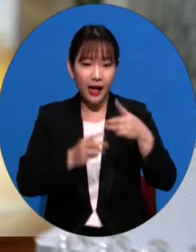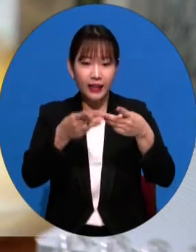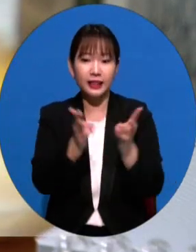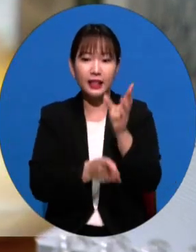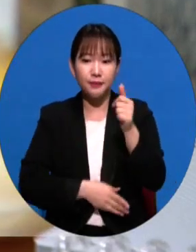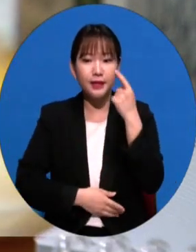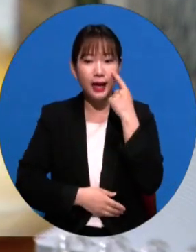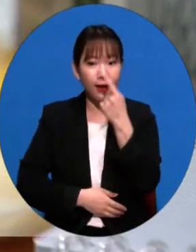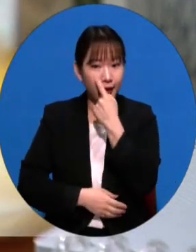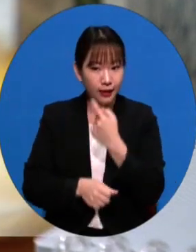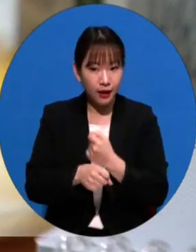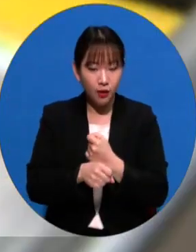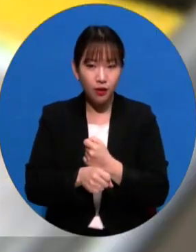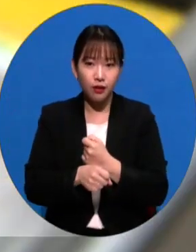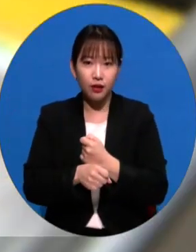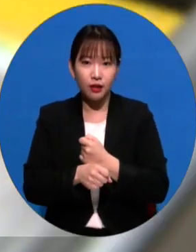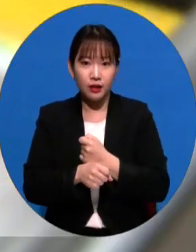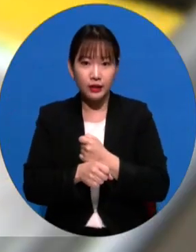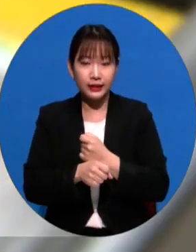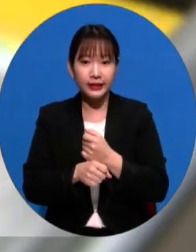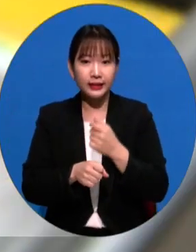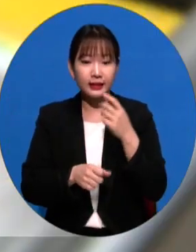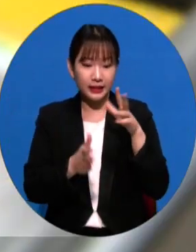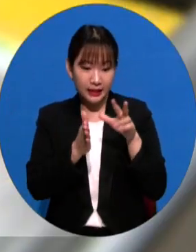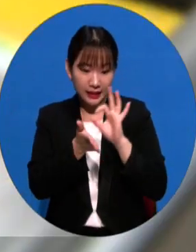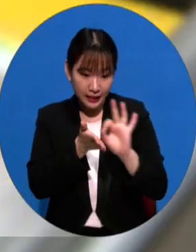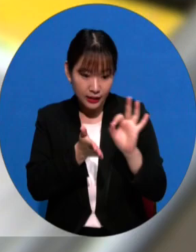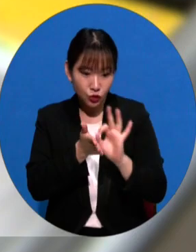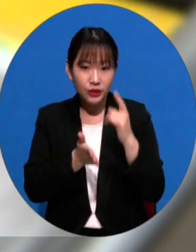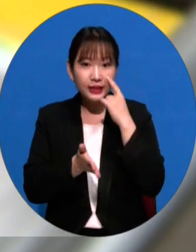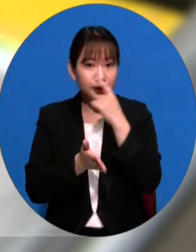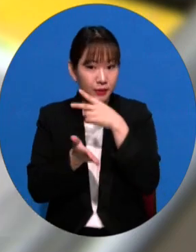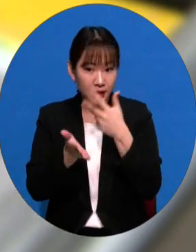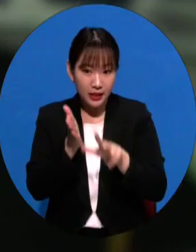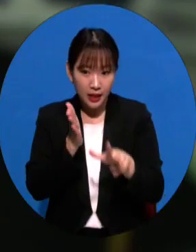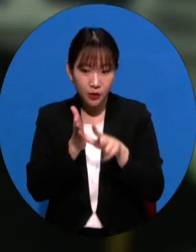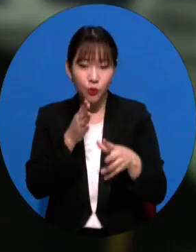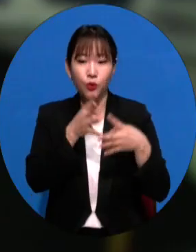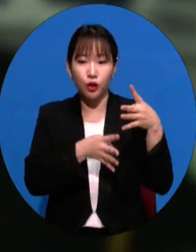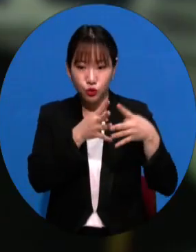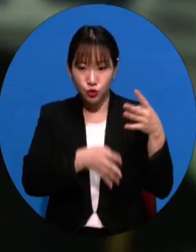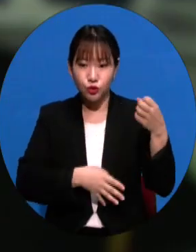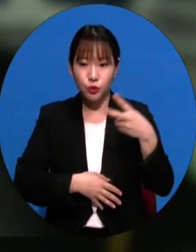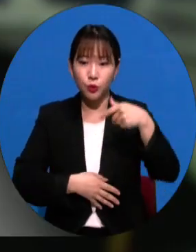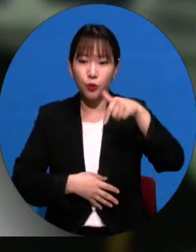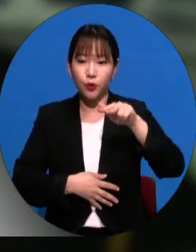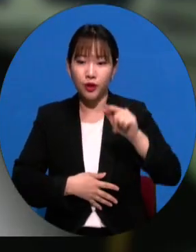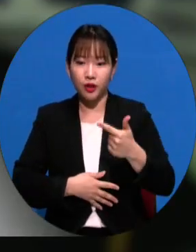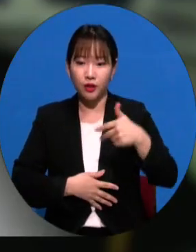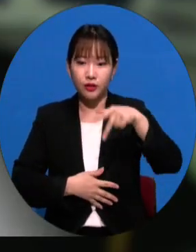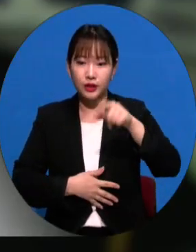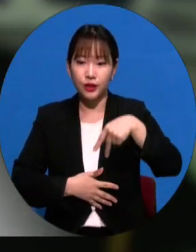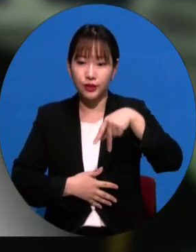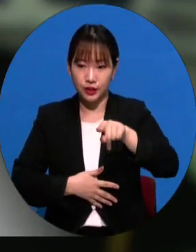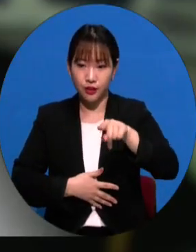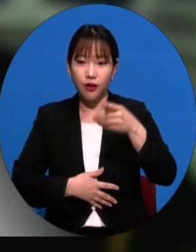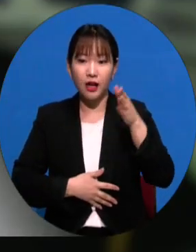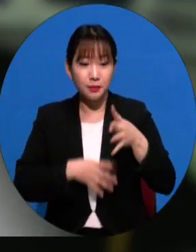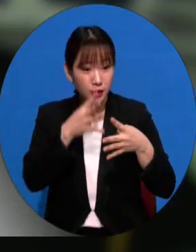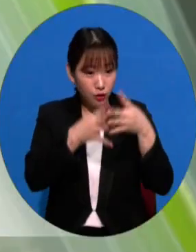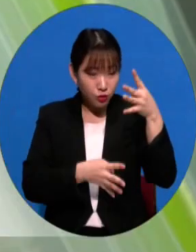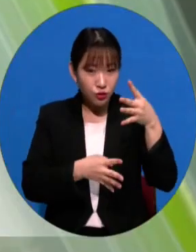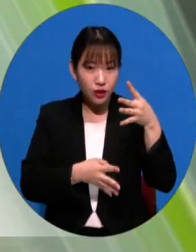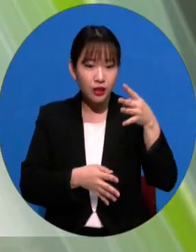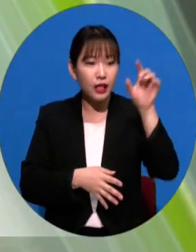팀장이 검토하고 확인하는 지출 증빙 자료는 영수증과 견적서. 하지만 증빙 영수증은 결제 총액만 담고